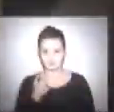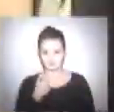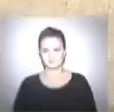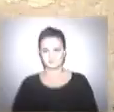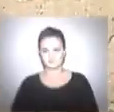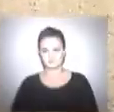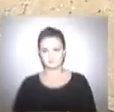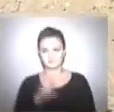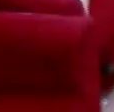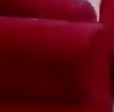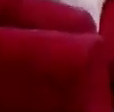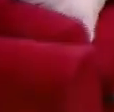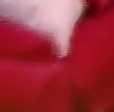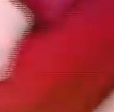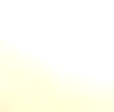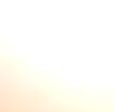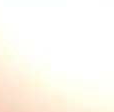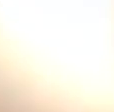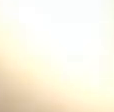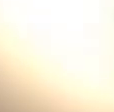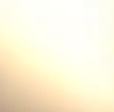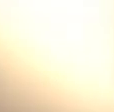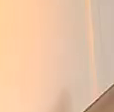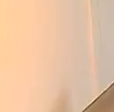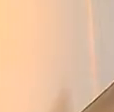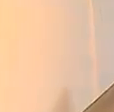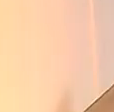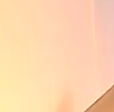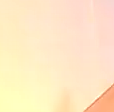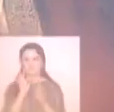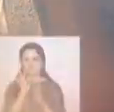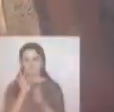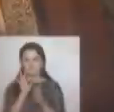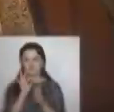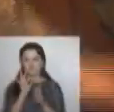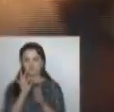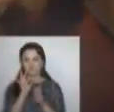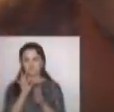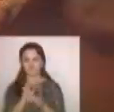ამას ქია შოუში ჩაგდება. ცოტნე მოგწონს ოთახი? ბაშა!